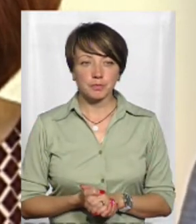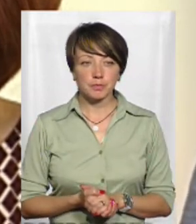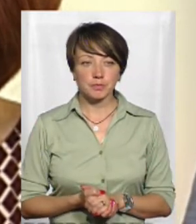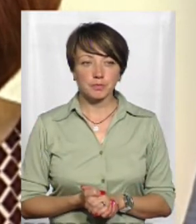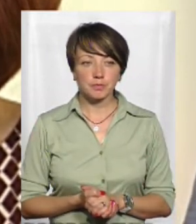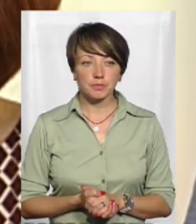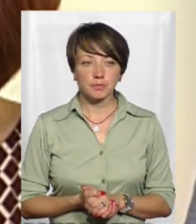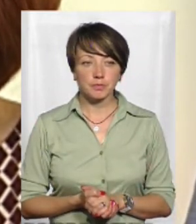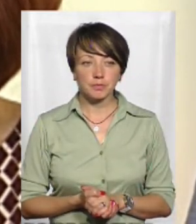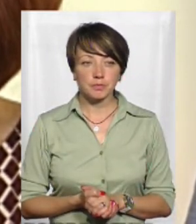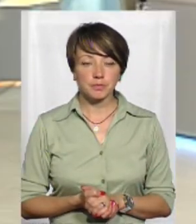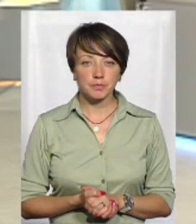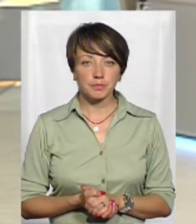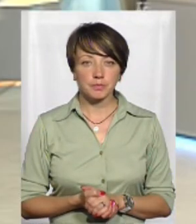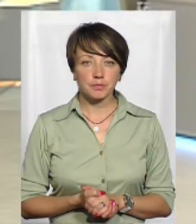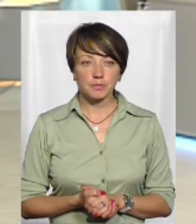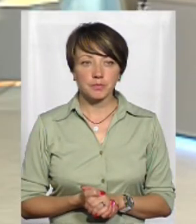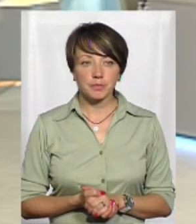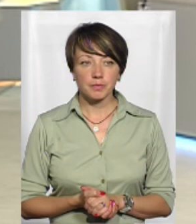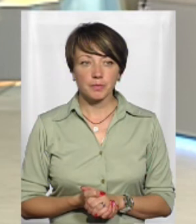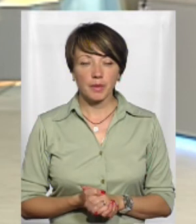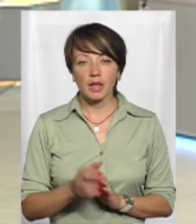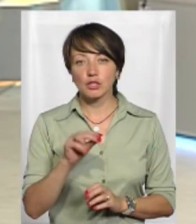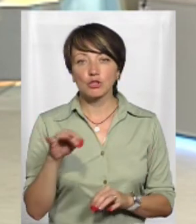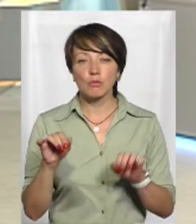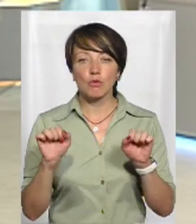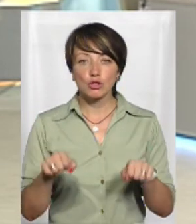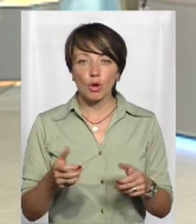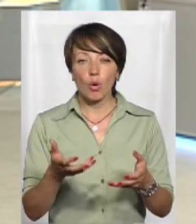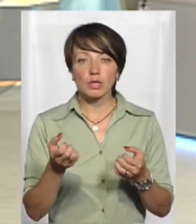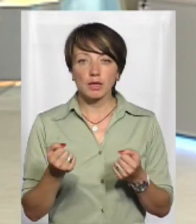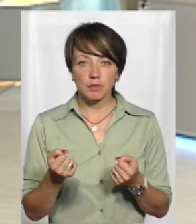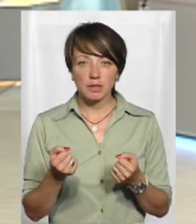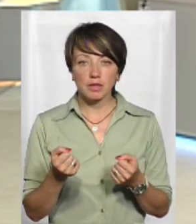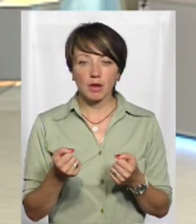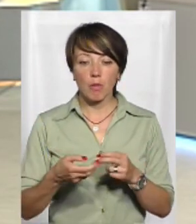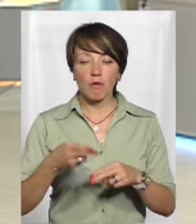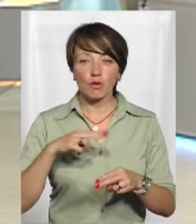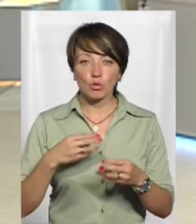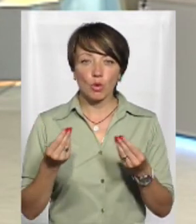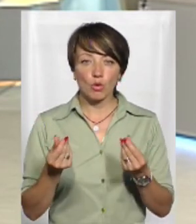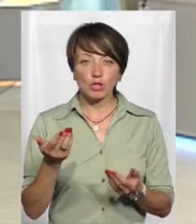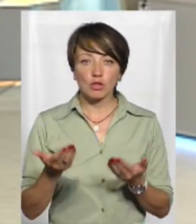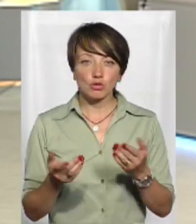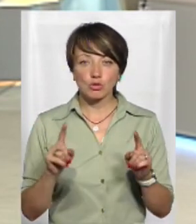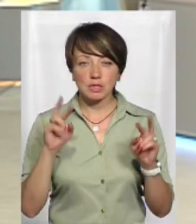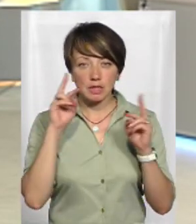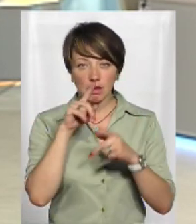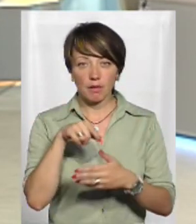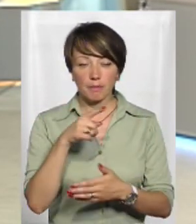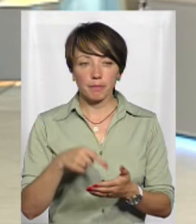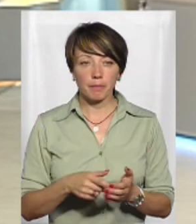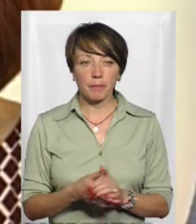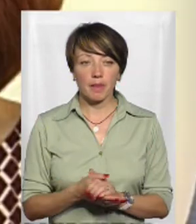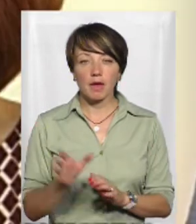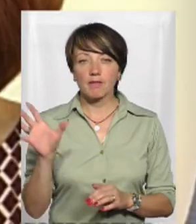переліку відповідно цих документів. Ну і ще дуже коротко, чи можна отримати, повернути кошти, якщо щось не так?